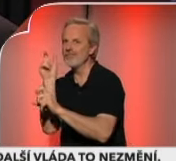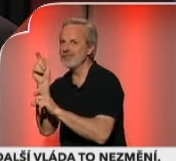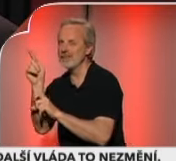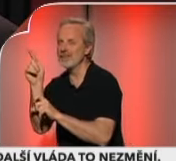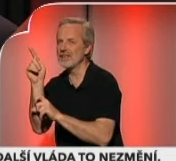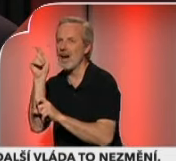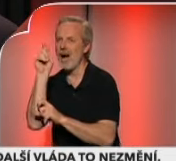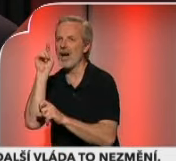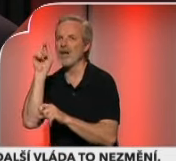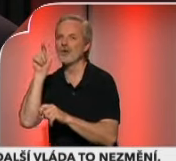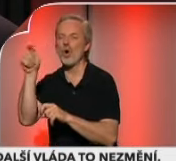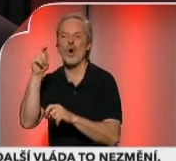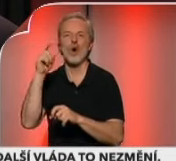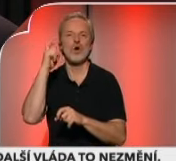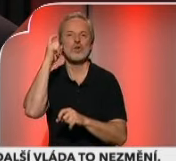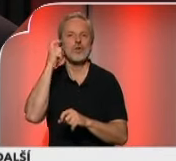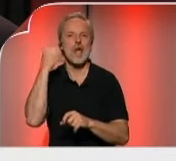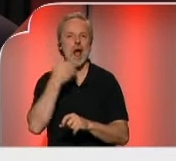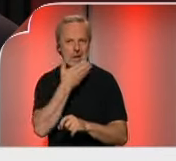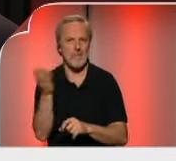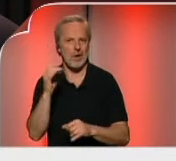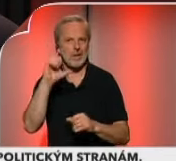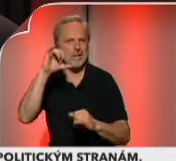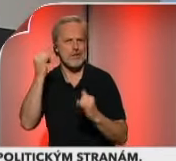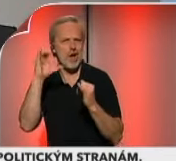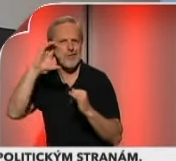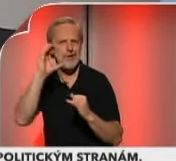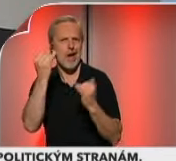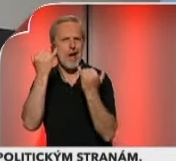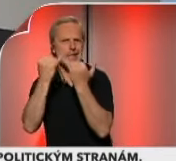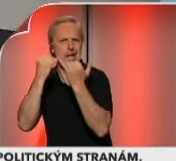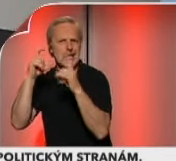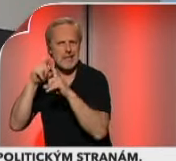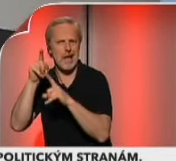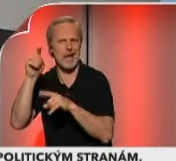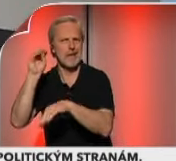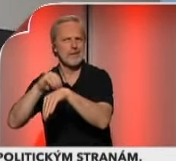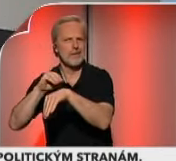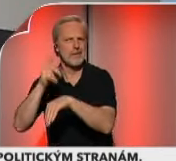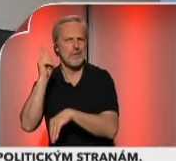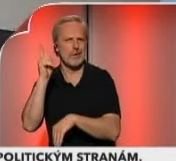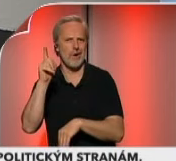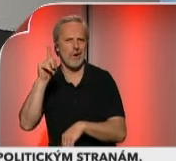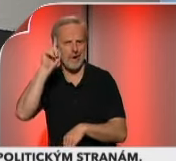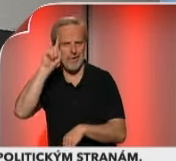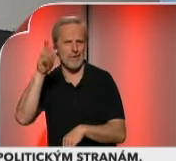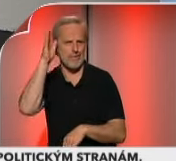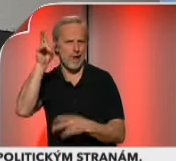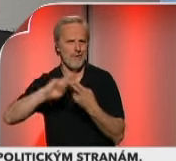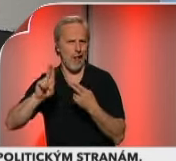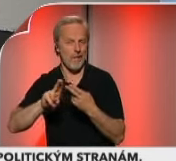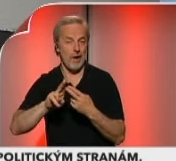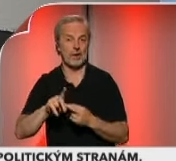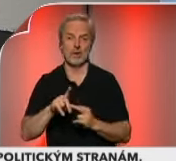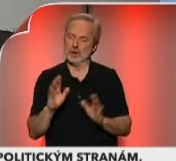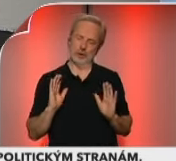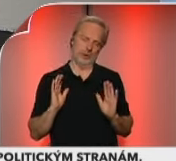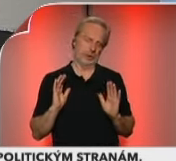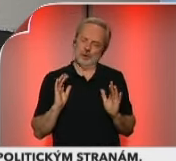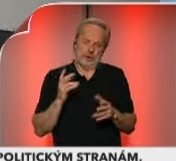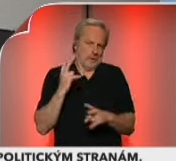určená některým lidem v Sociální demokracii vnímal jste to tak eh neumím to úplně přesně posoudit protože to byste se museli